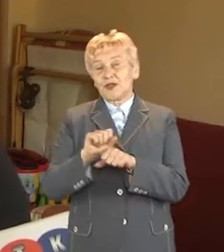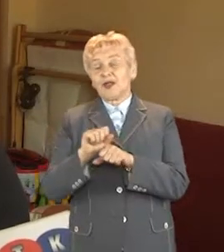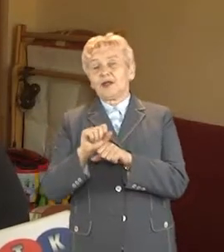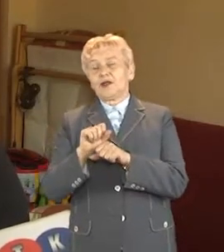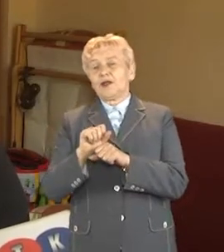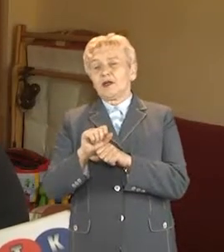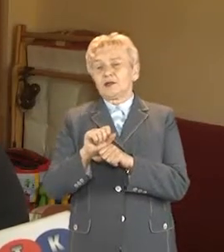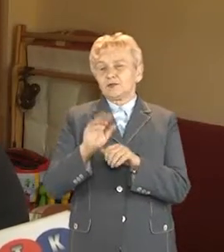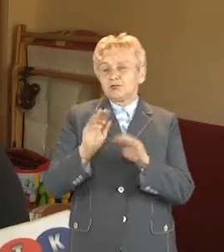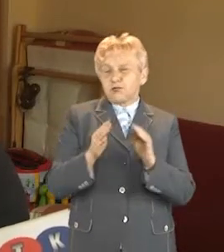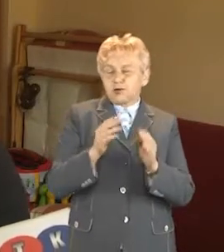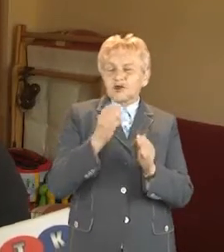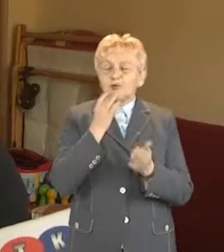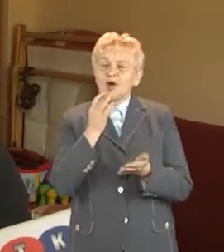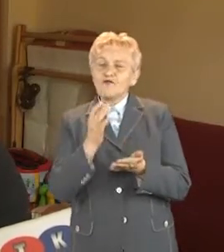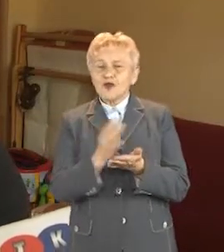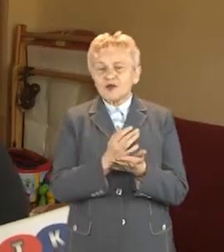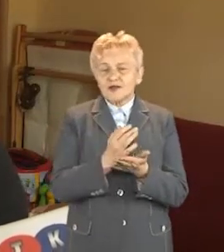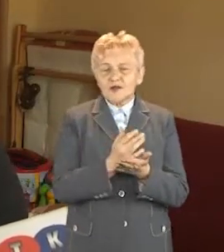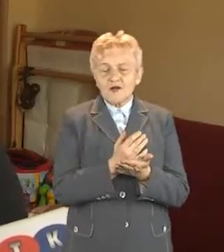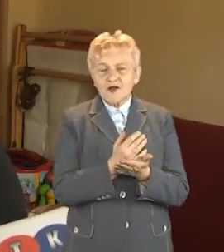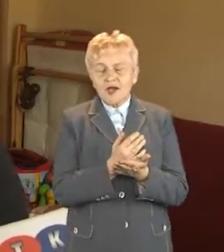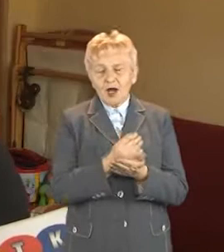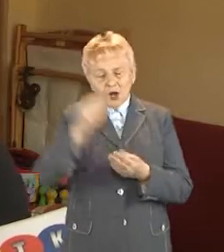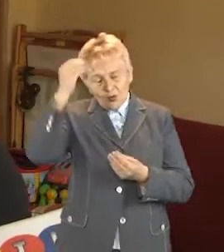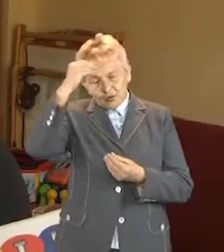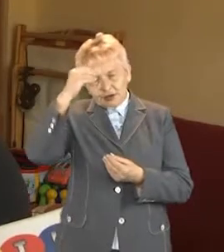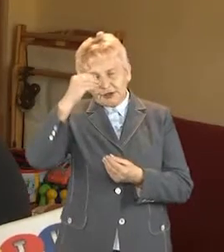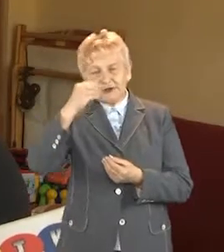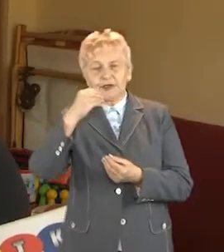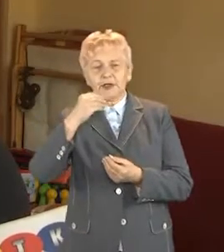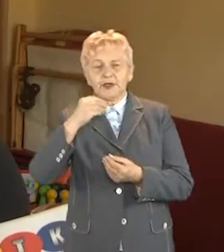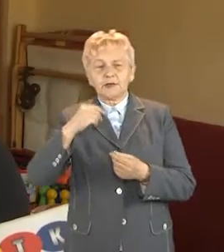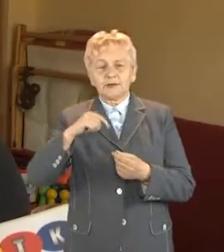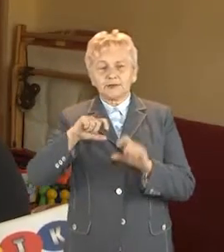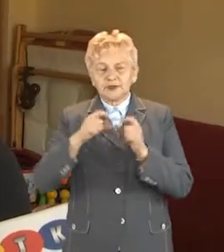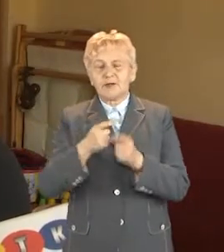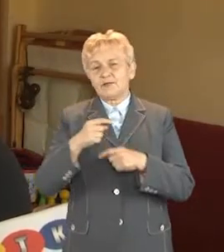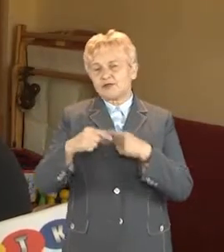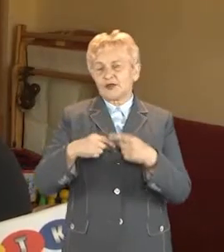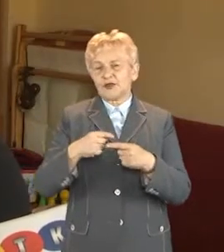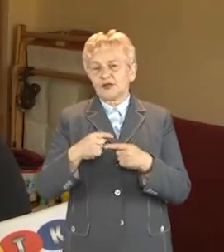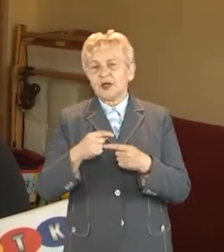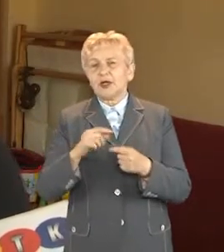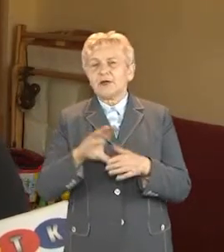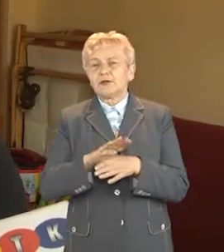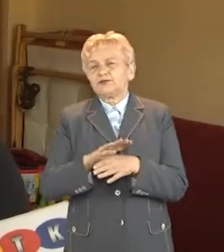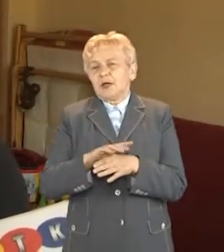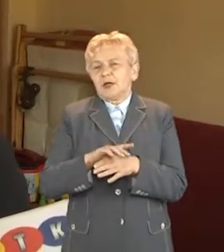podstawy teorii uczenia się w procesie terapii dzieci z